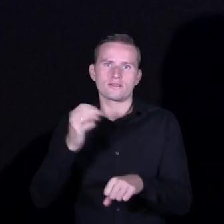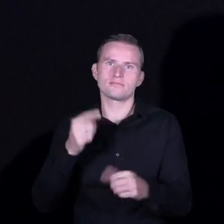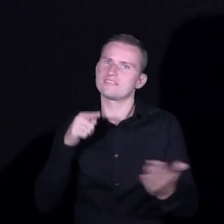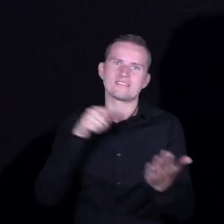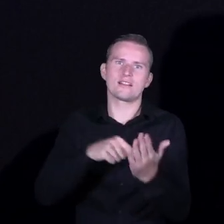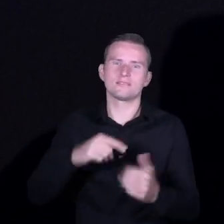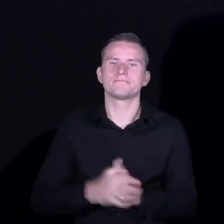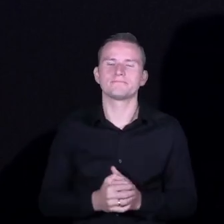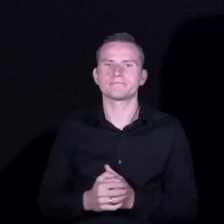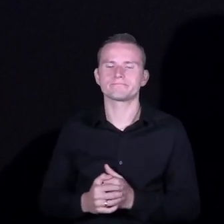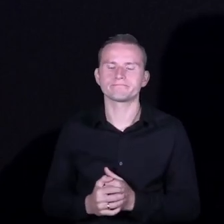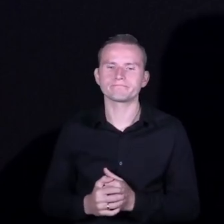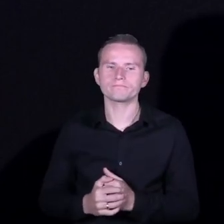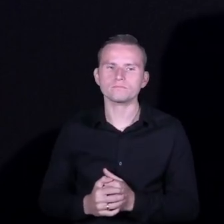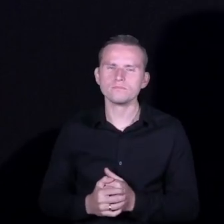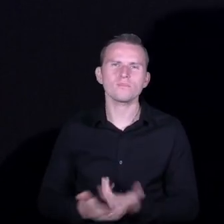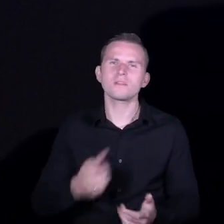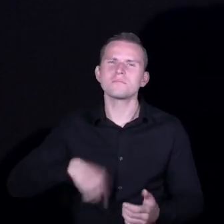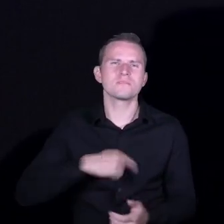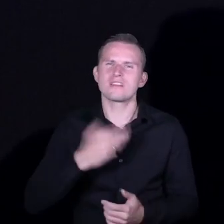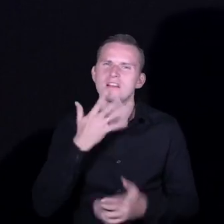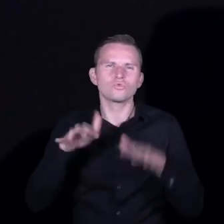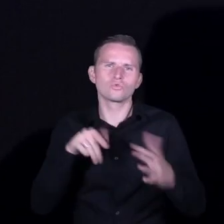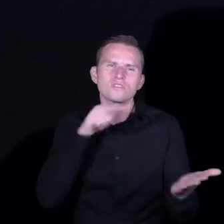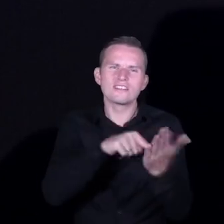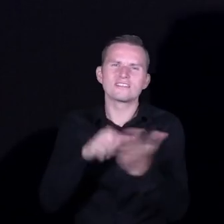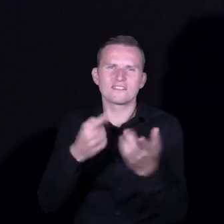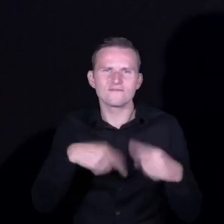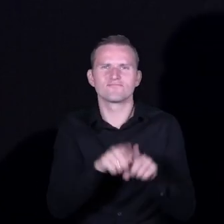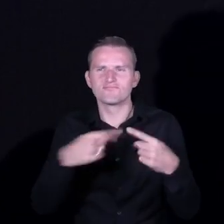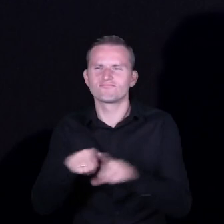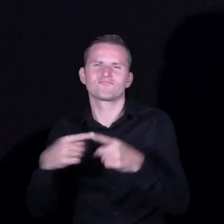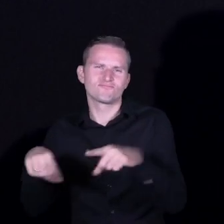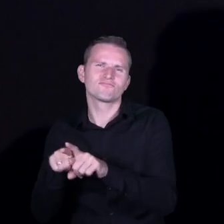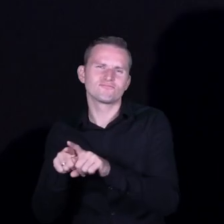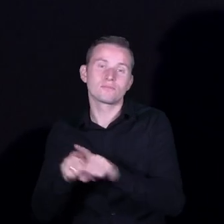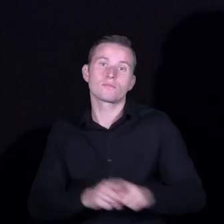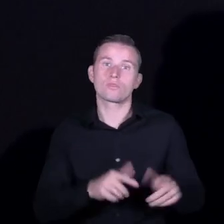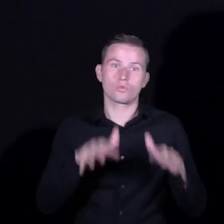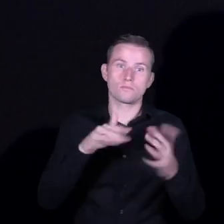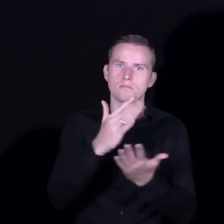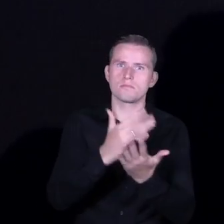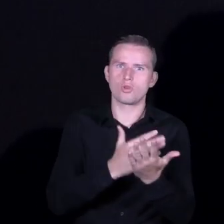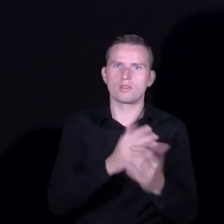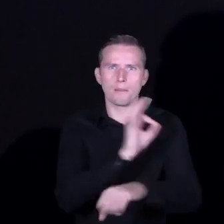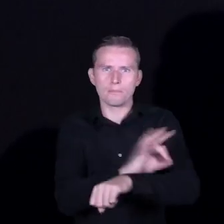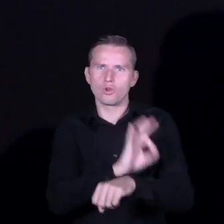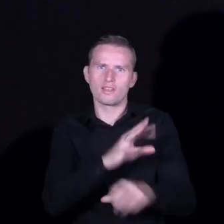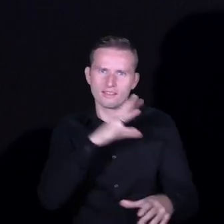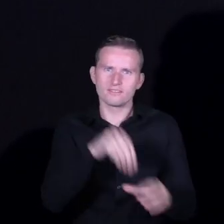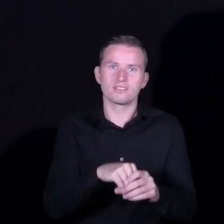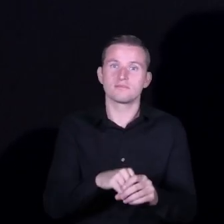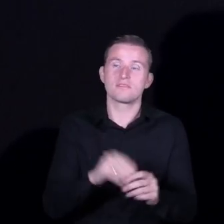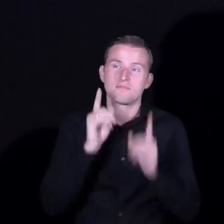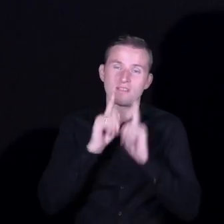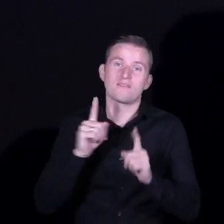Chcieliśmy bardzo dużo celów zrealizować jednocześnie w tym projekcie, co wiem, że dla Państwa też niejednokrotnie było problemem i dla szkół